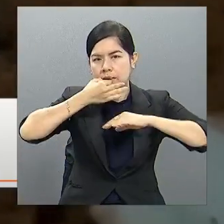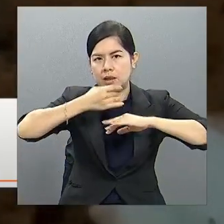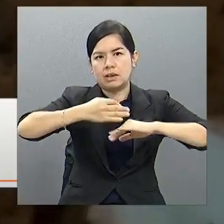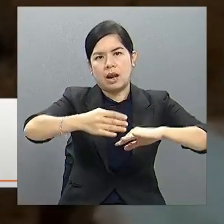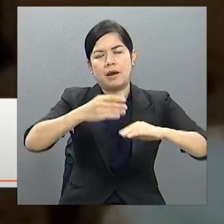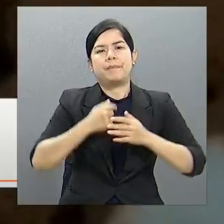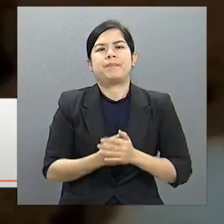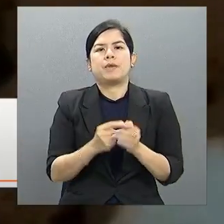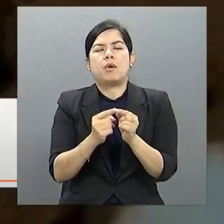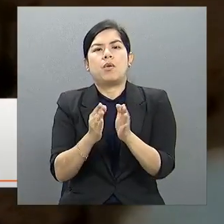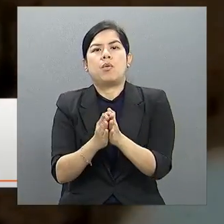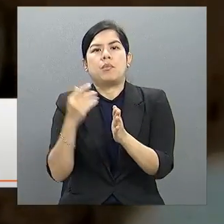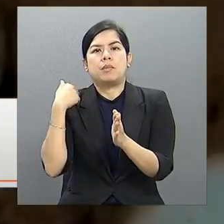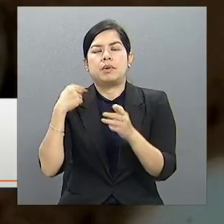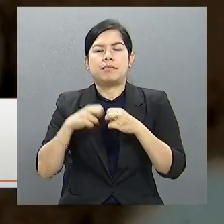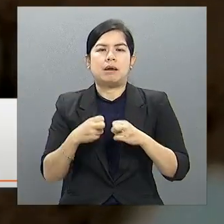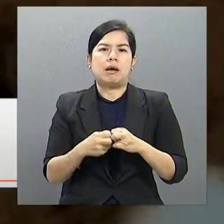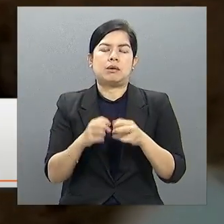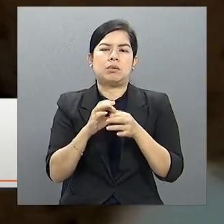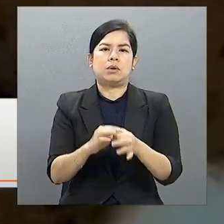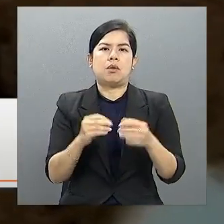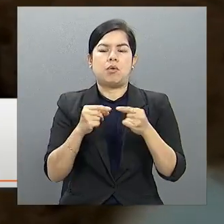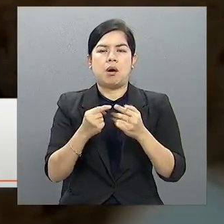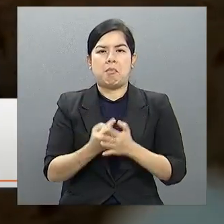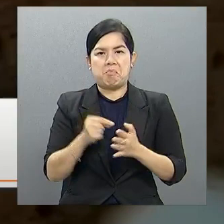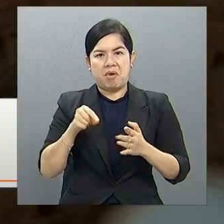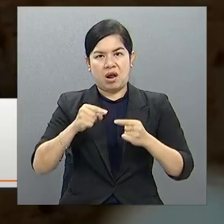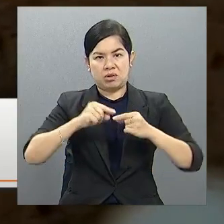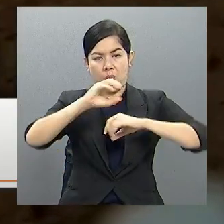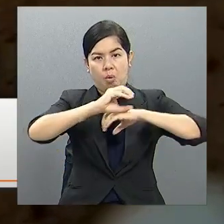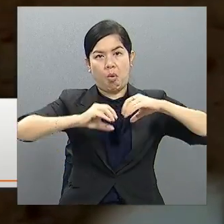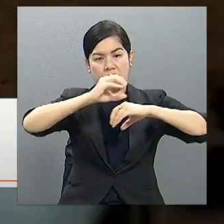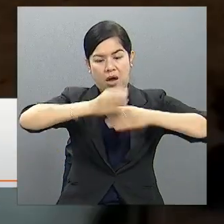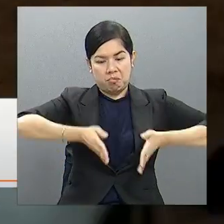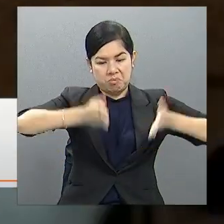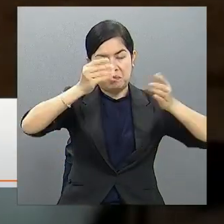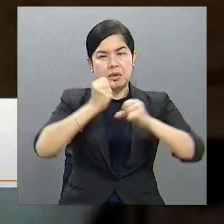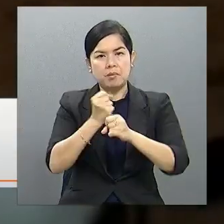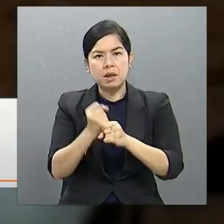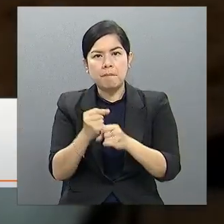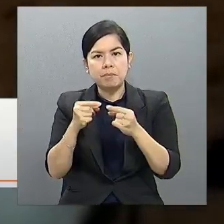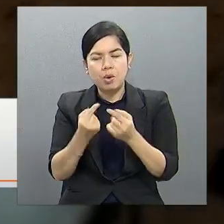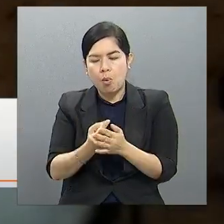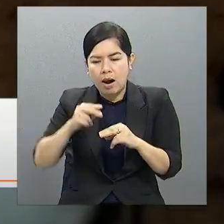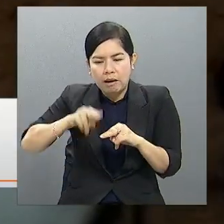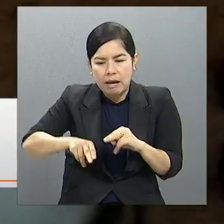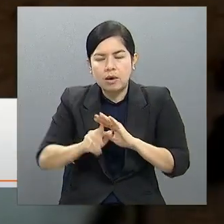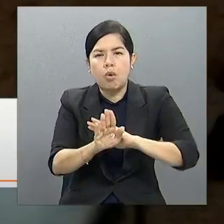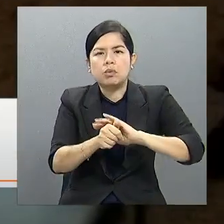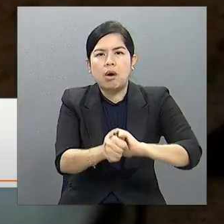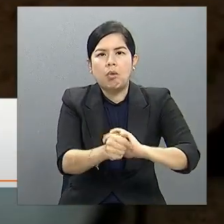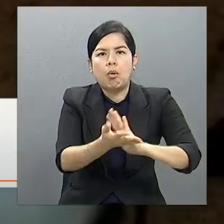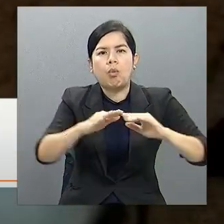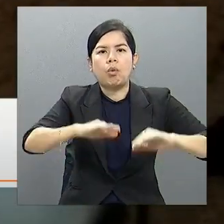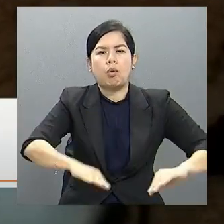ก่อสร้างรุกล้ำชายหาดกันตรงปังฮะ แต่ว่าในช่วงที่มีโควิด -19 กิจกรรมด้านการท่องเที่ยวลดลงครับทำให้เต่ามะเฟืองเริ่มกลับมาว